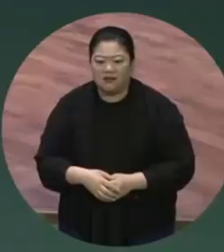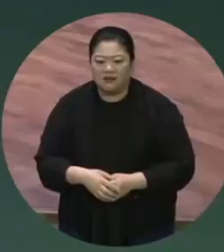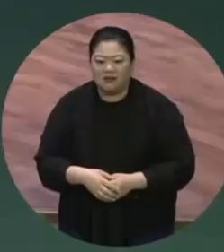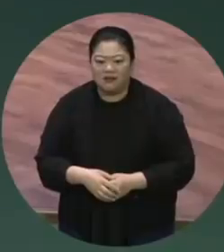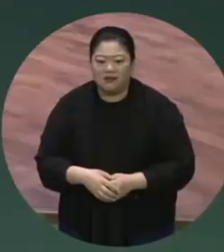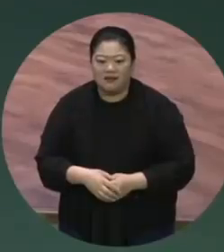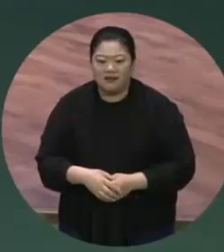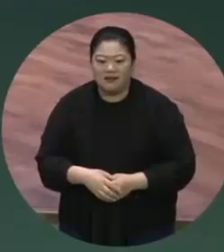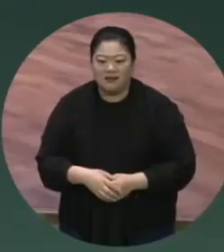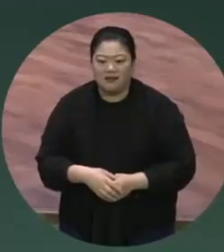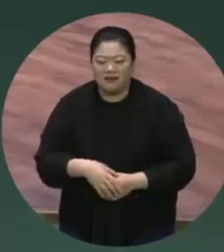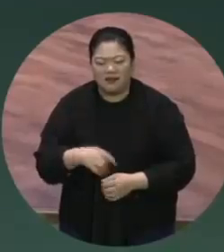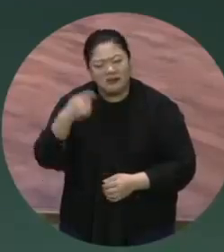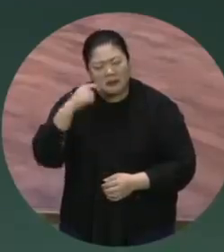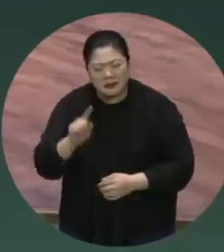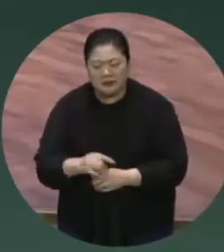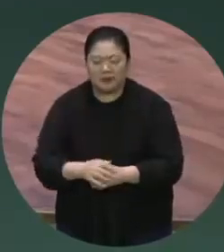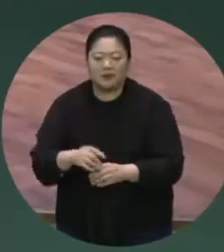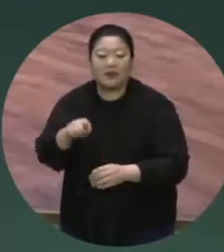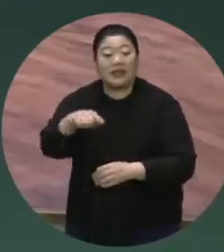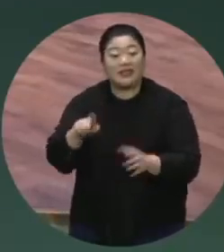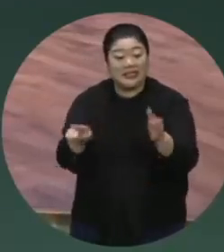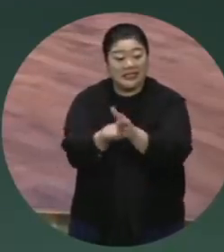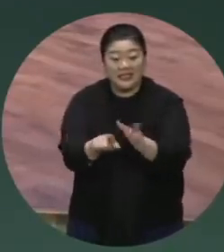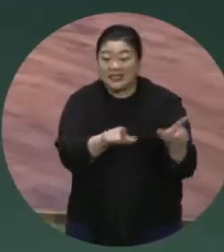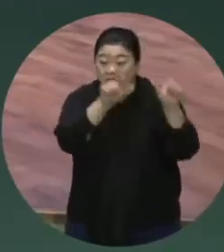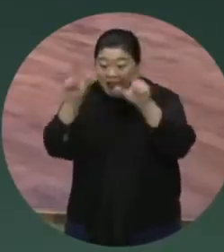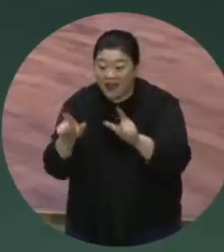하는데도 혼자 하면 재미없어요.